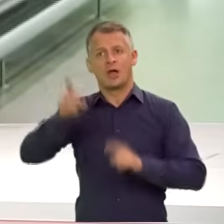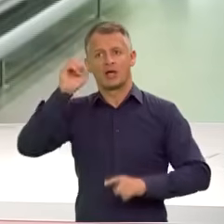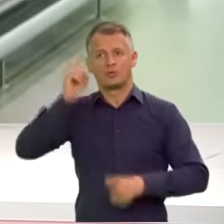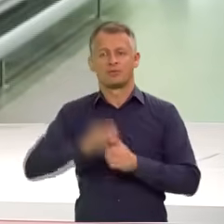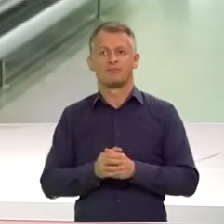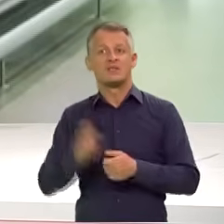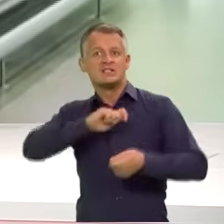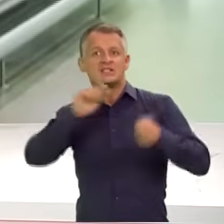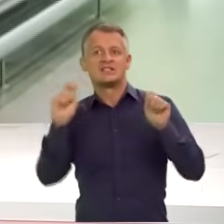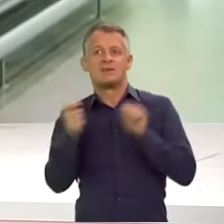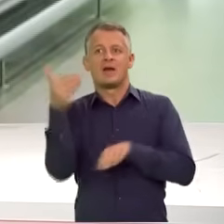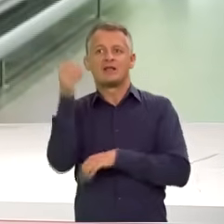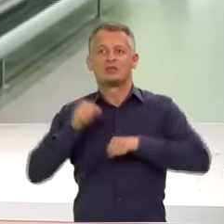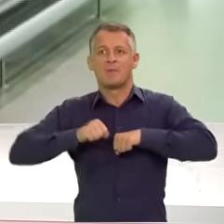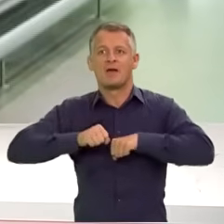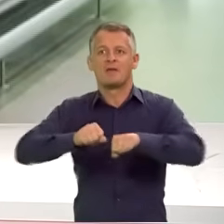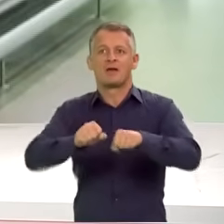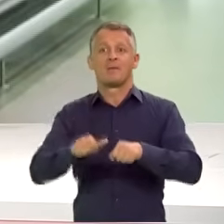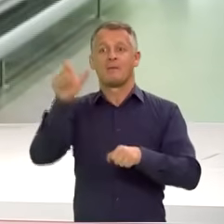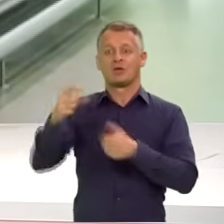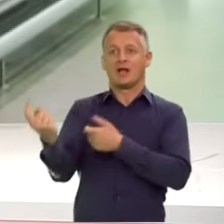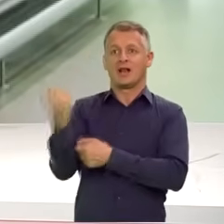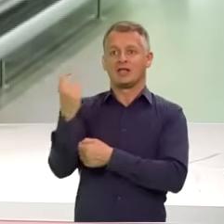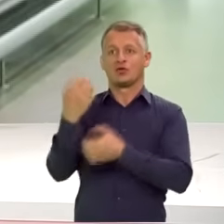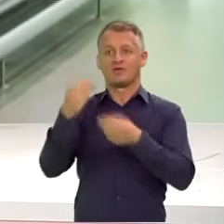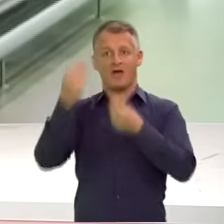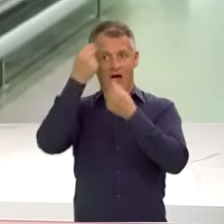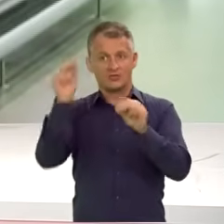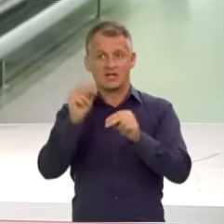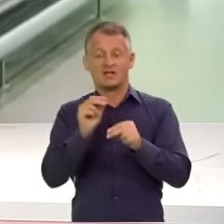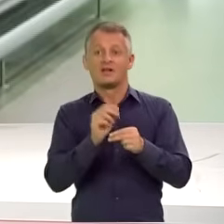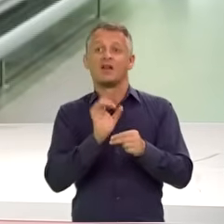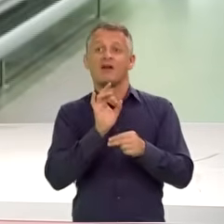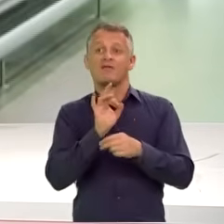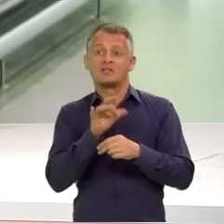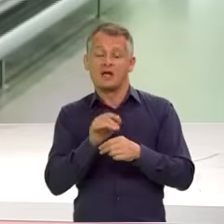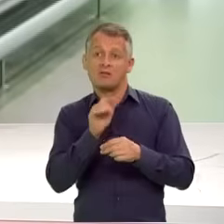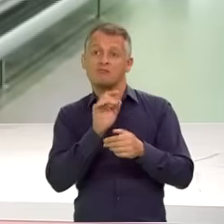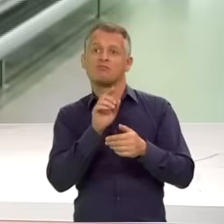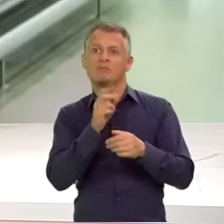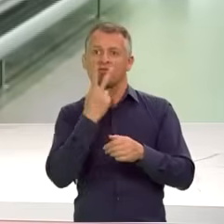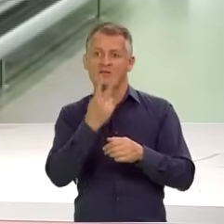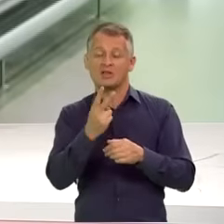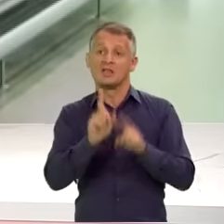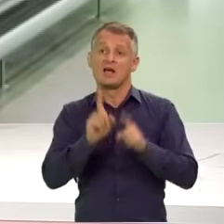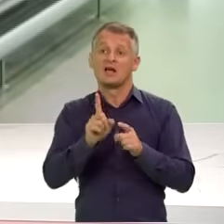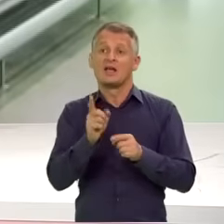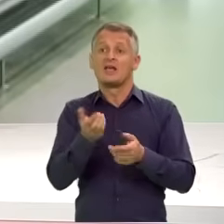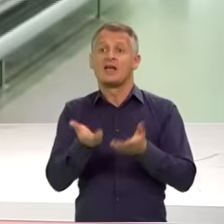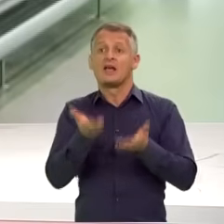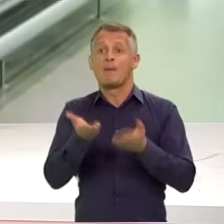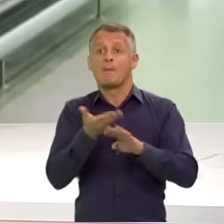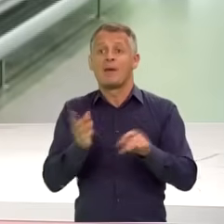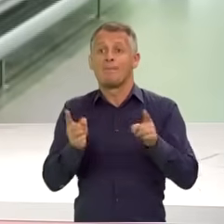Schimbare în supermarketuri și hipermarketuri. Clienții vor fi informați la raft dacă produsul pe care vor să-l cumpere are un gramaj mai mic, dar și-a păstrat